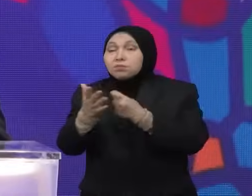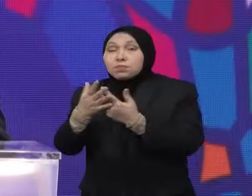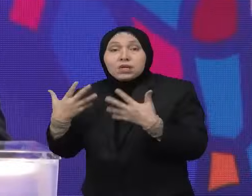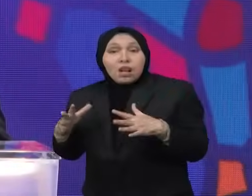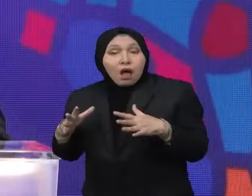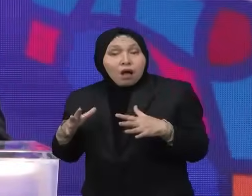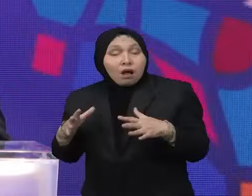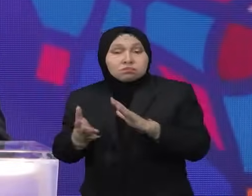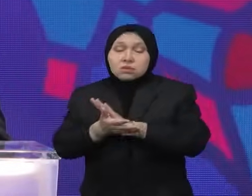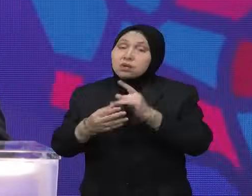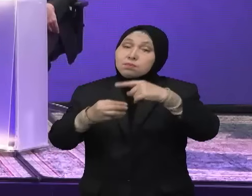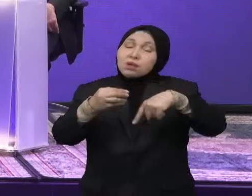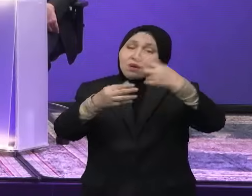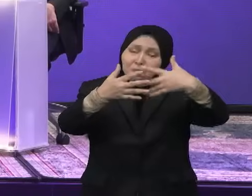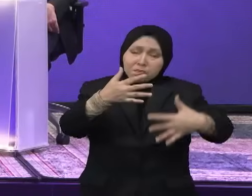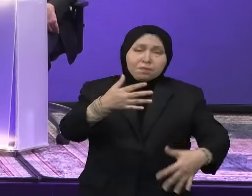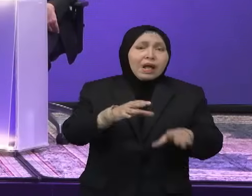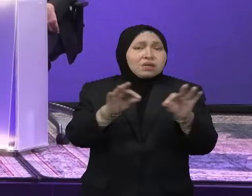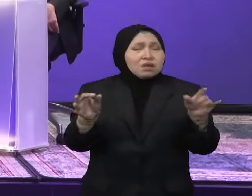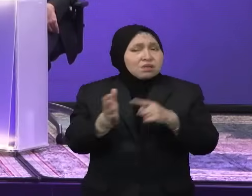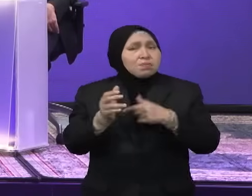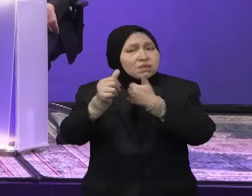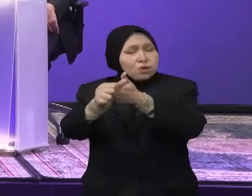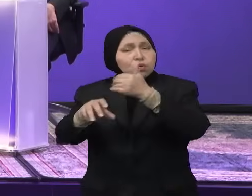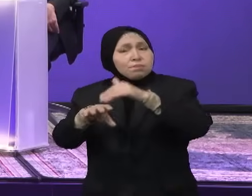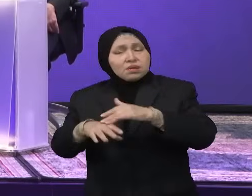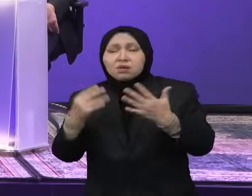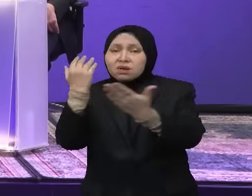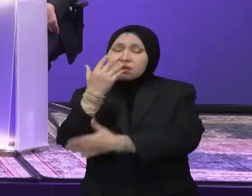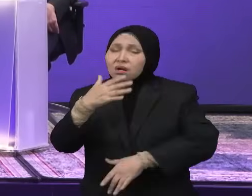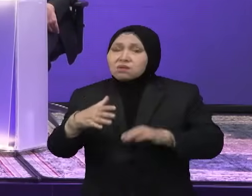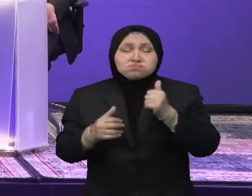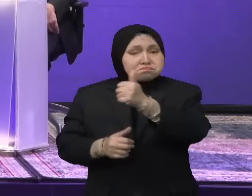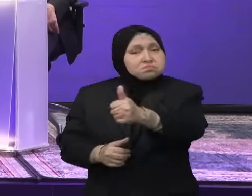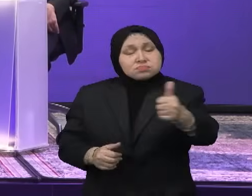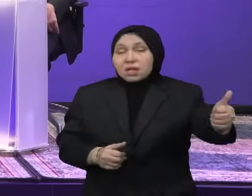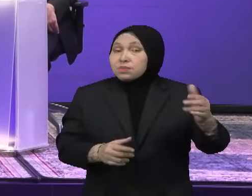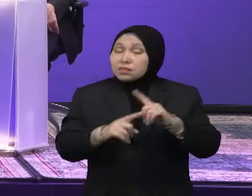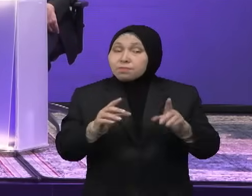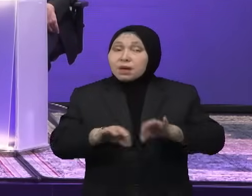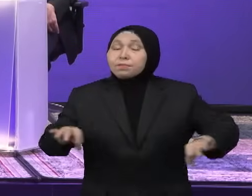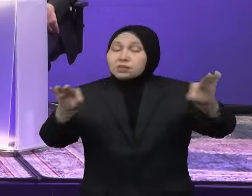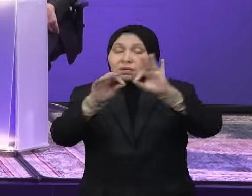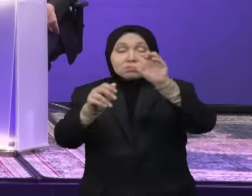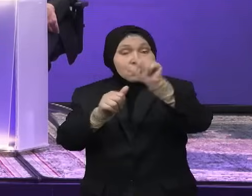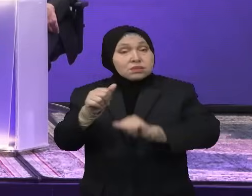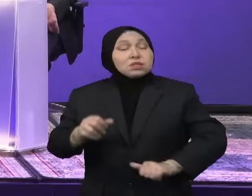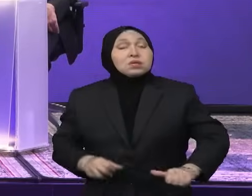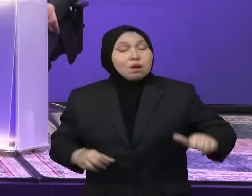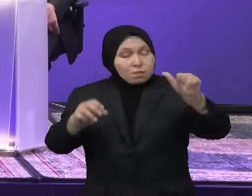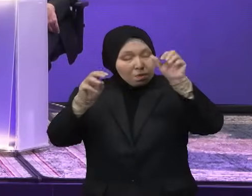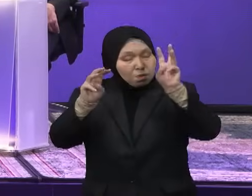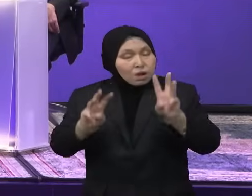Jadi perkara-perkara ini, ayat ini dia mengikut kepada negara konteks masing-masing, tapi yang pentingnya setiap warga